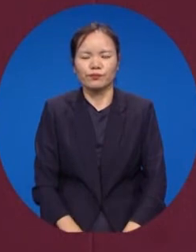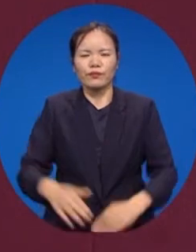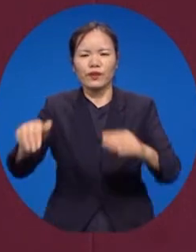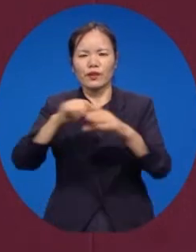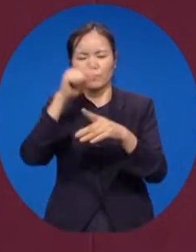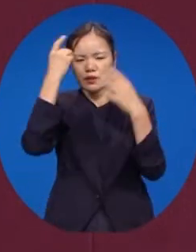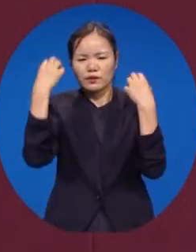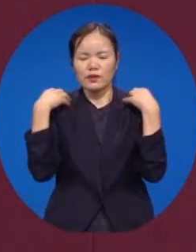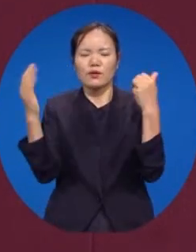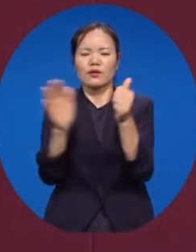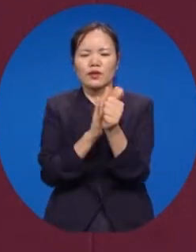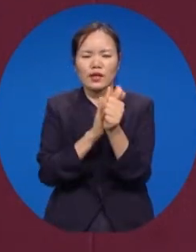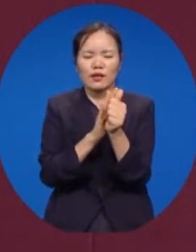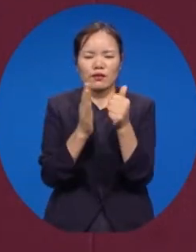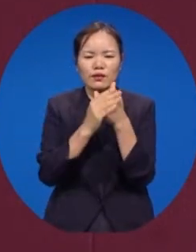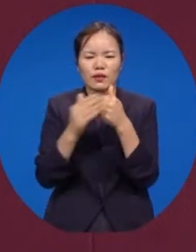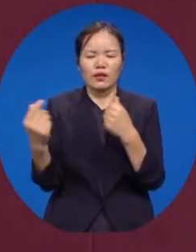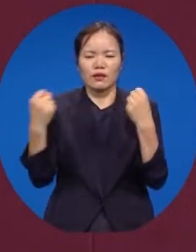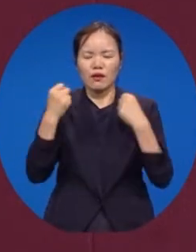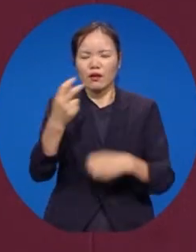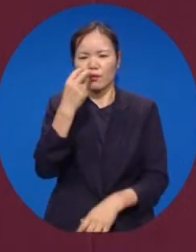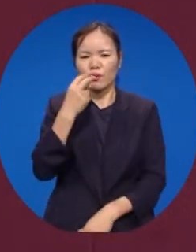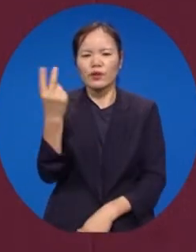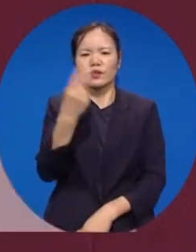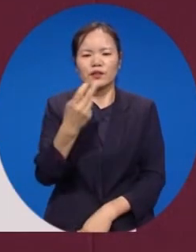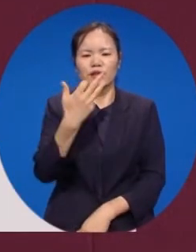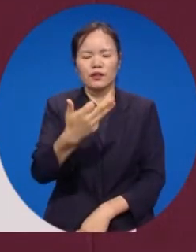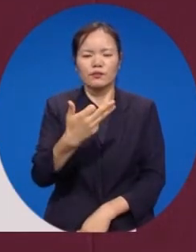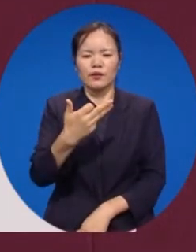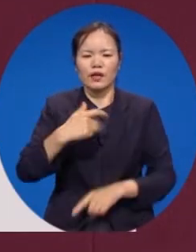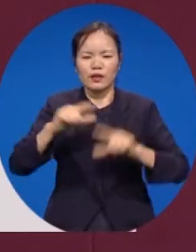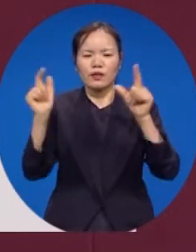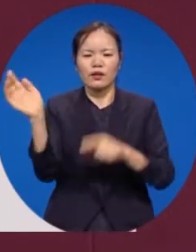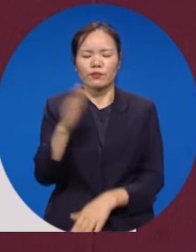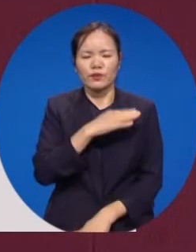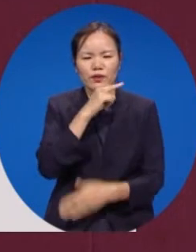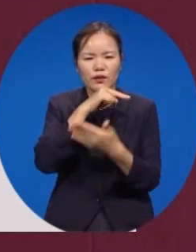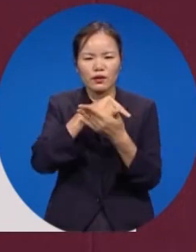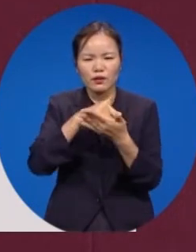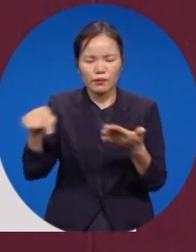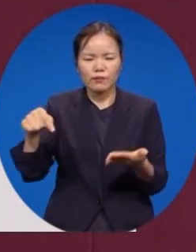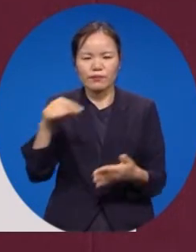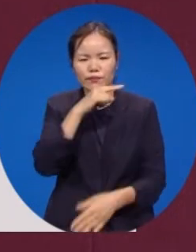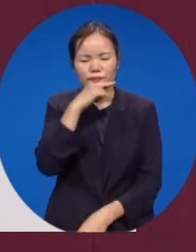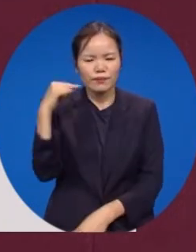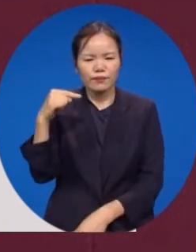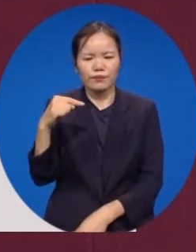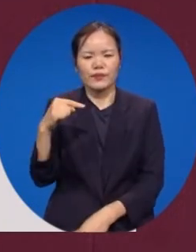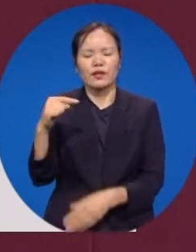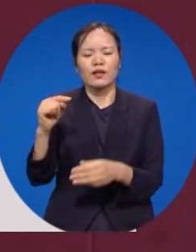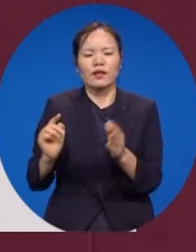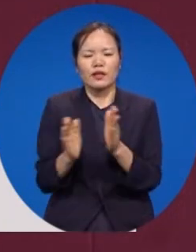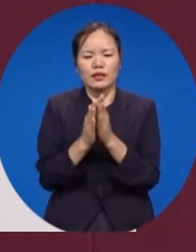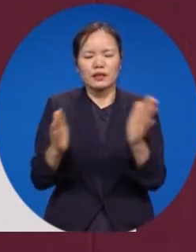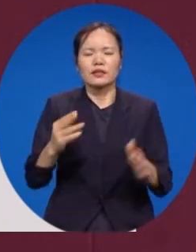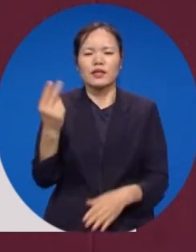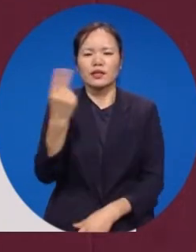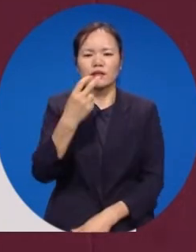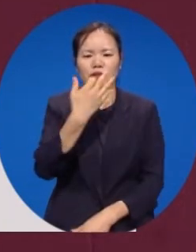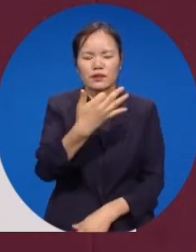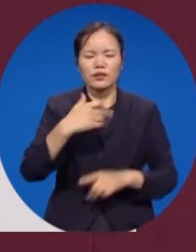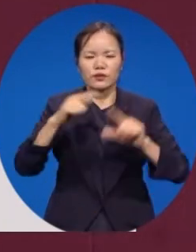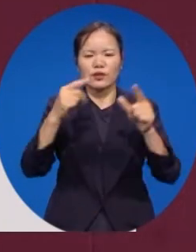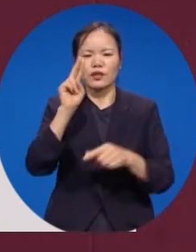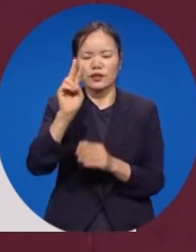문재인 케어 실시로 건강보험은 2018년부터 적자로 전환되어 2019년 2조 8천억